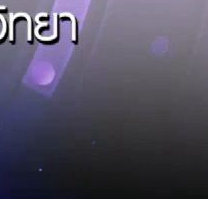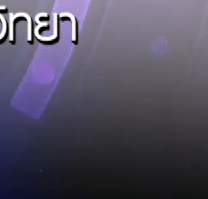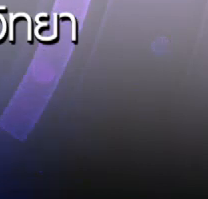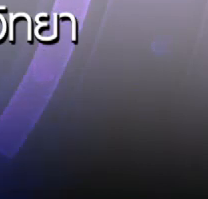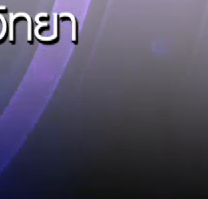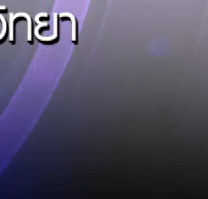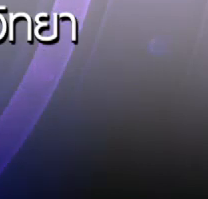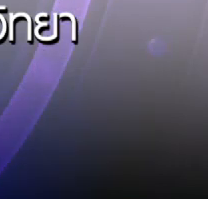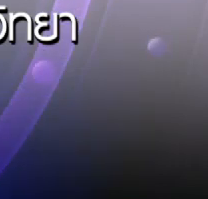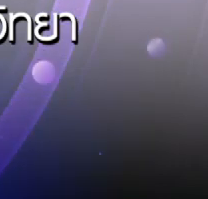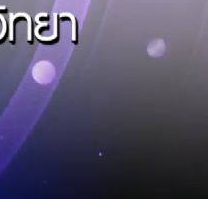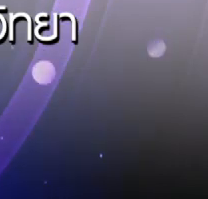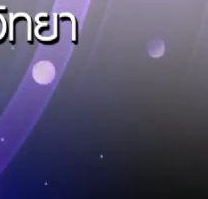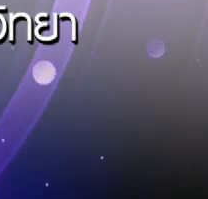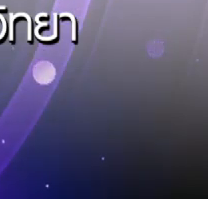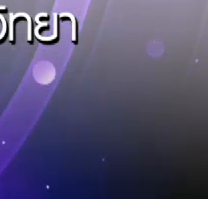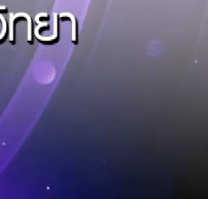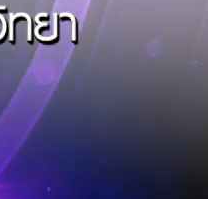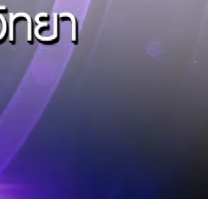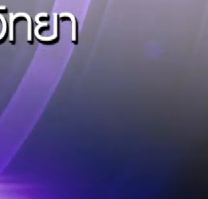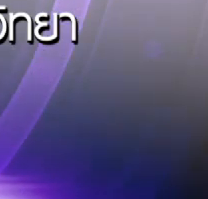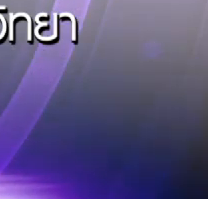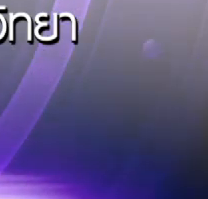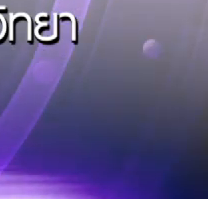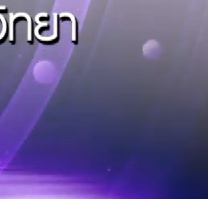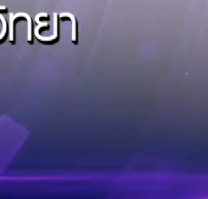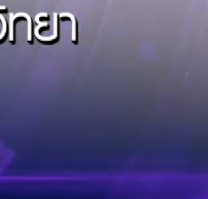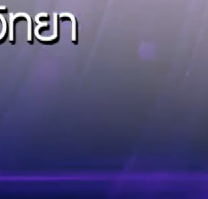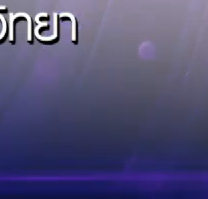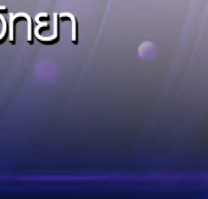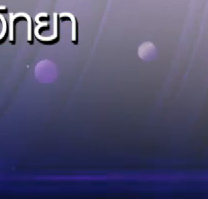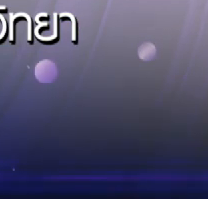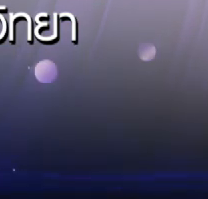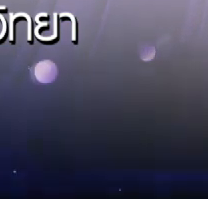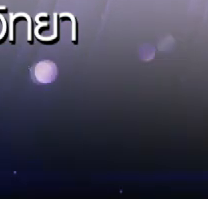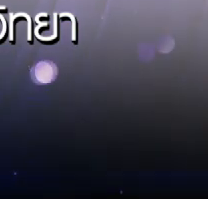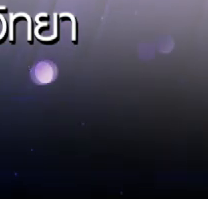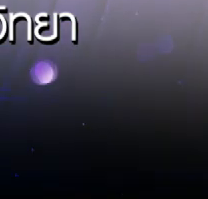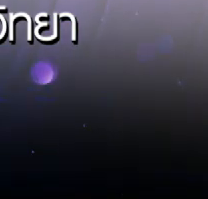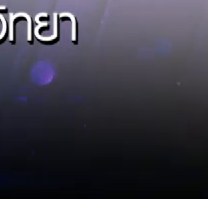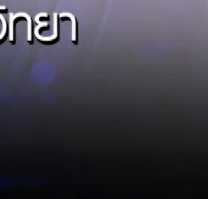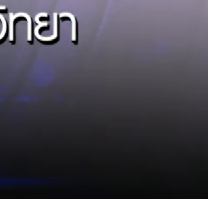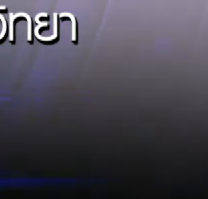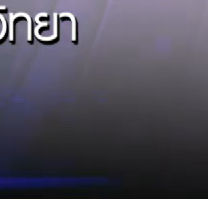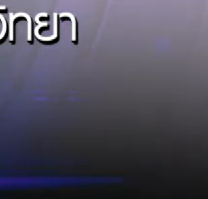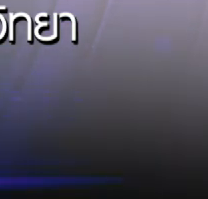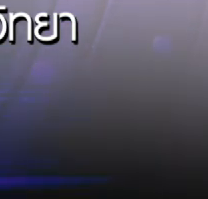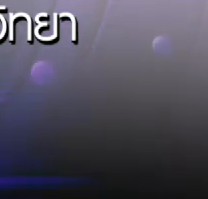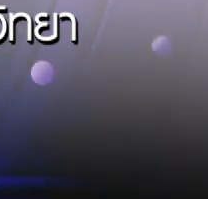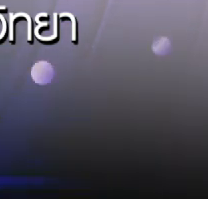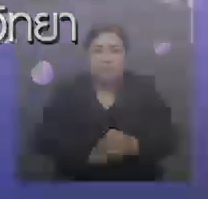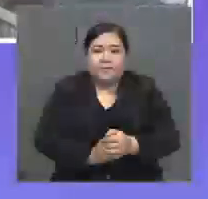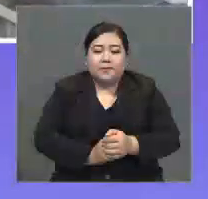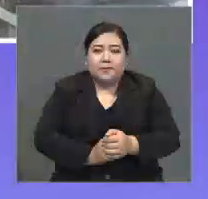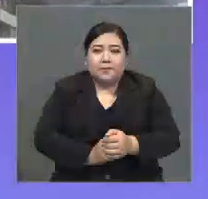ีลองผลพาดผ่านได้ลบปริมาณผน vàมีผนตกหนักตรงนี้ก็เป็เรื่ของปกตินลูผล triste แล้